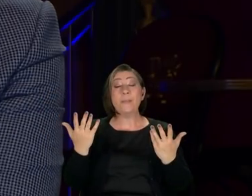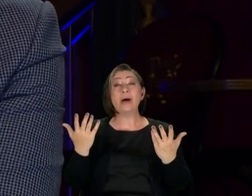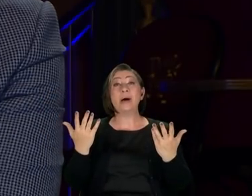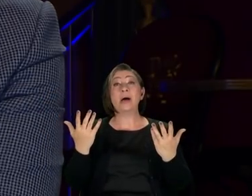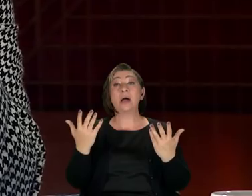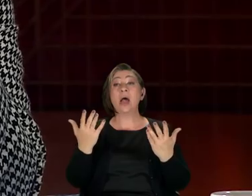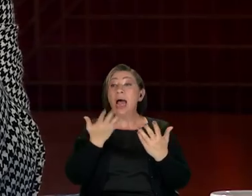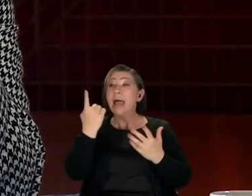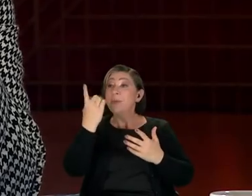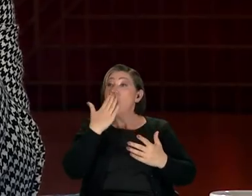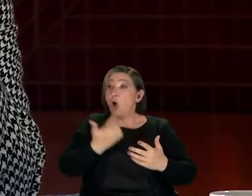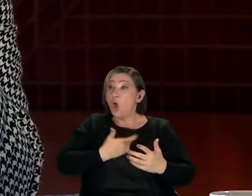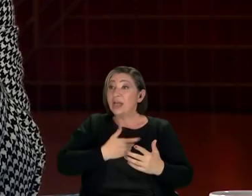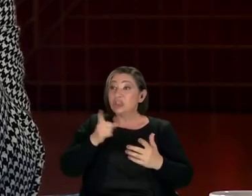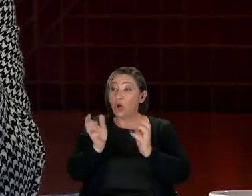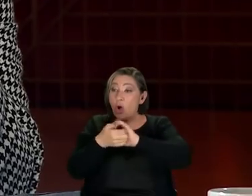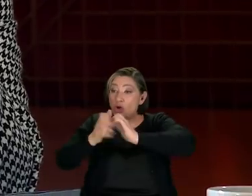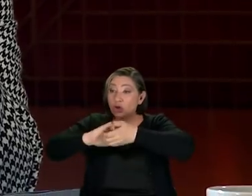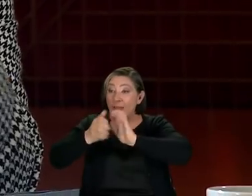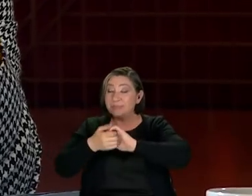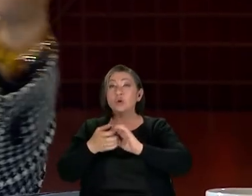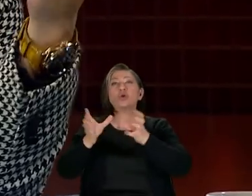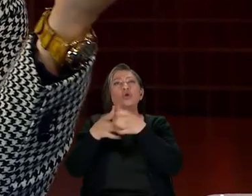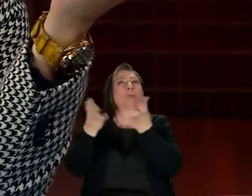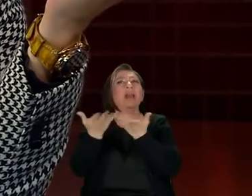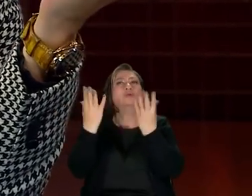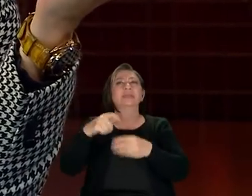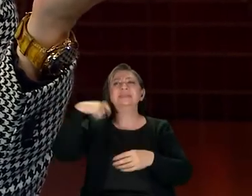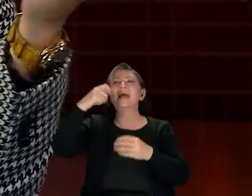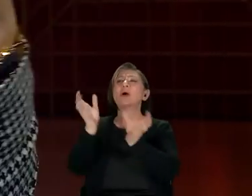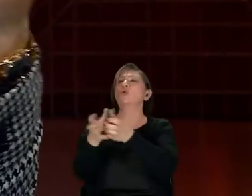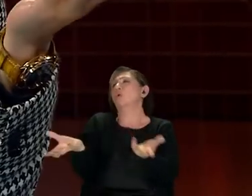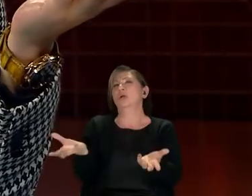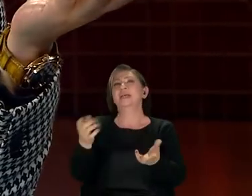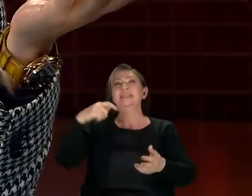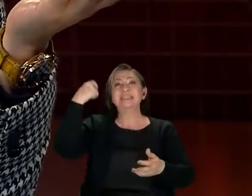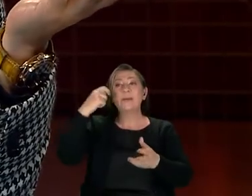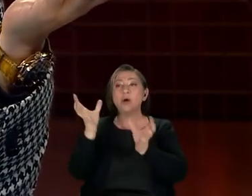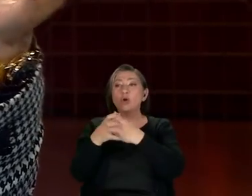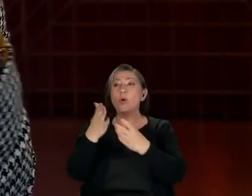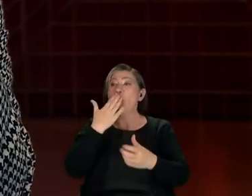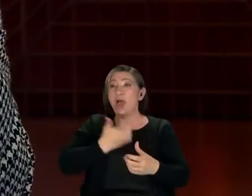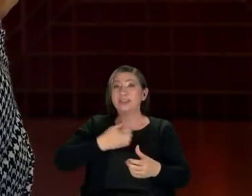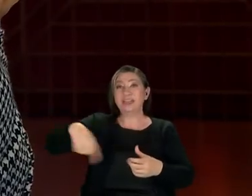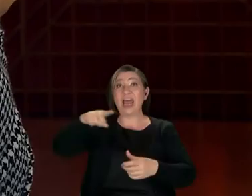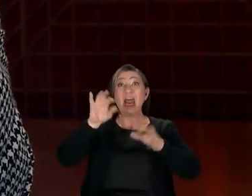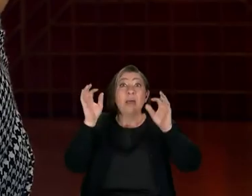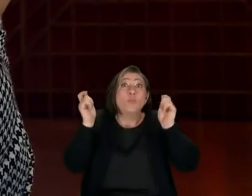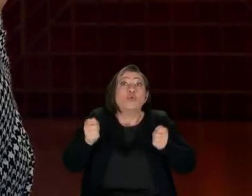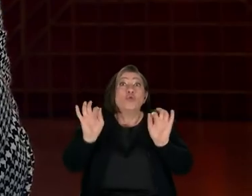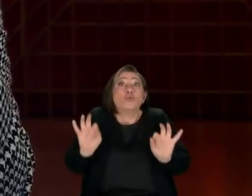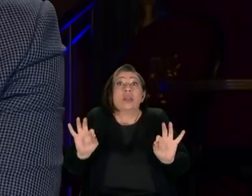bir öğrenci örgütlenmesi, kulüp bile olsa diyelim ki sinema kulübü. Sinema kulübündeki öğrenciler illa